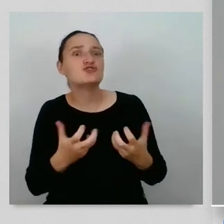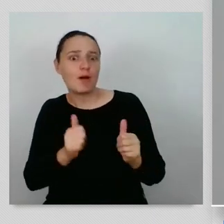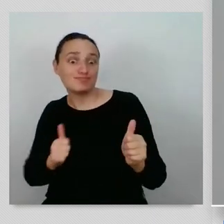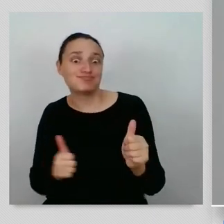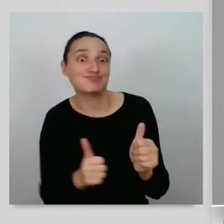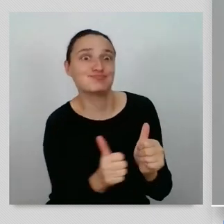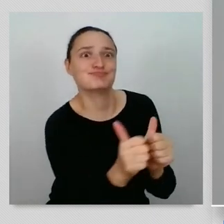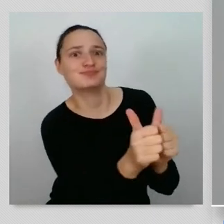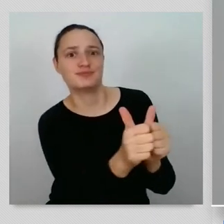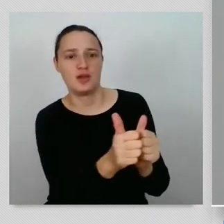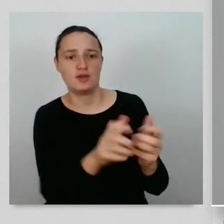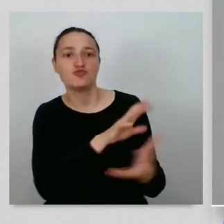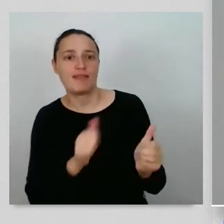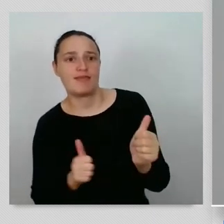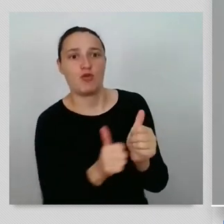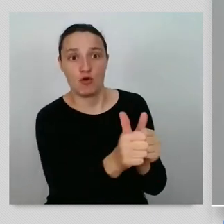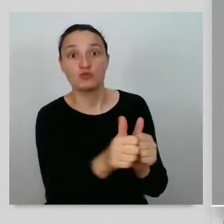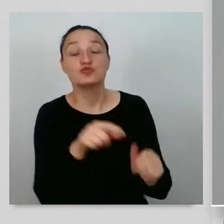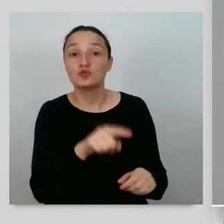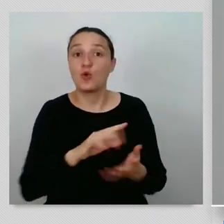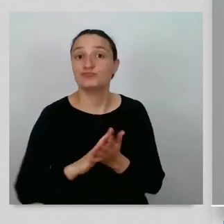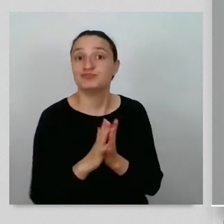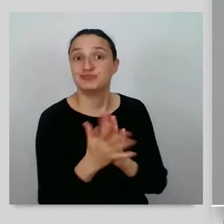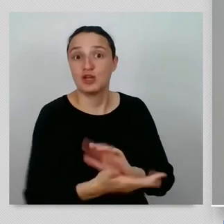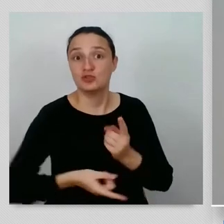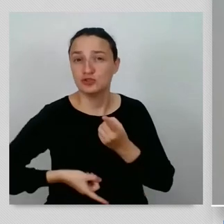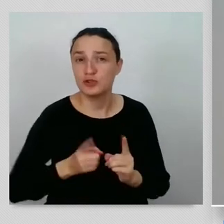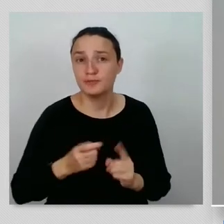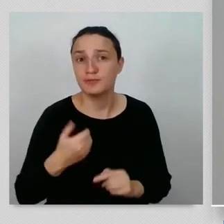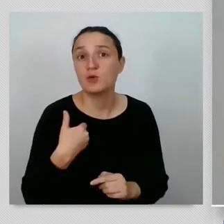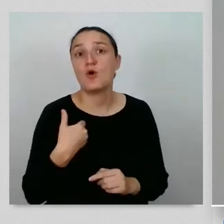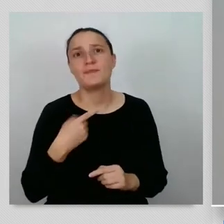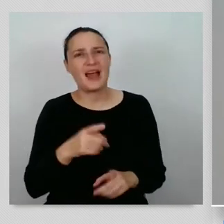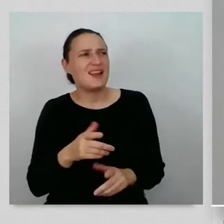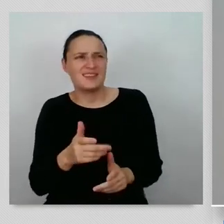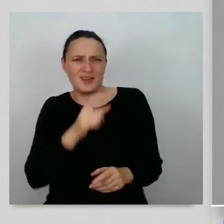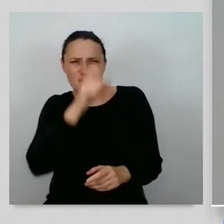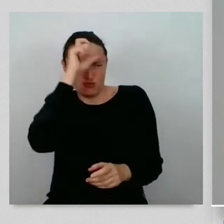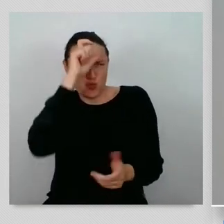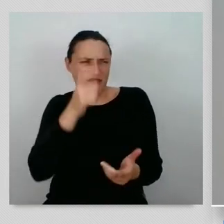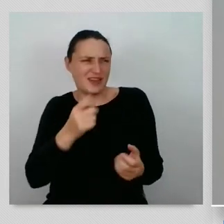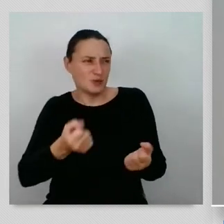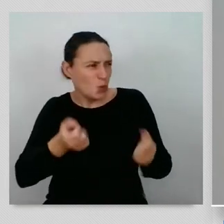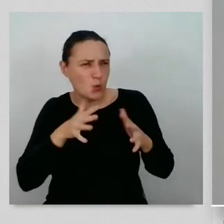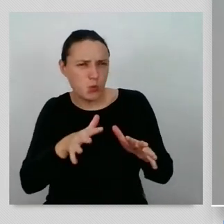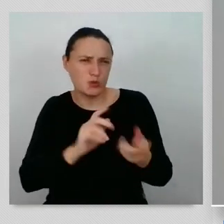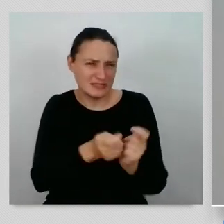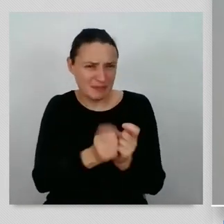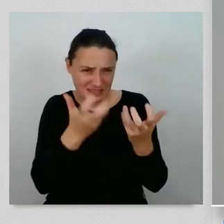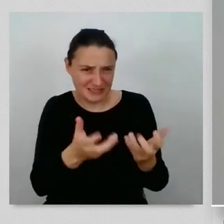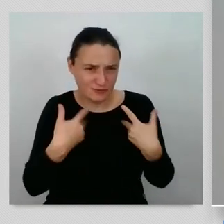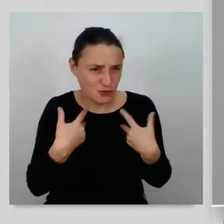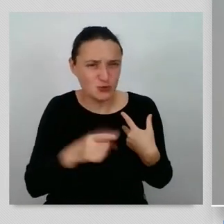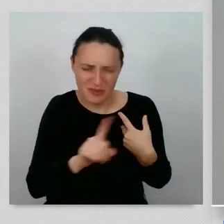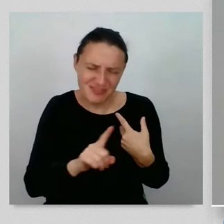dużo, jeżeli chodzi o transformację, bo człowiek z natury rzeczy raczej nie chce dużo zmian, prawda? Im jest starszy, tym mniej jest podatny na zmianę.